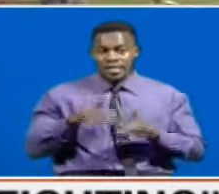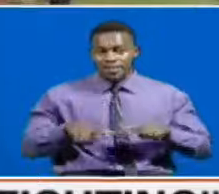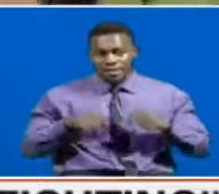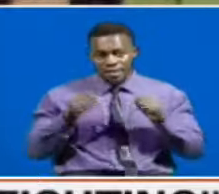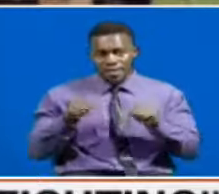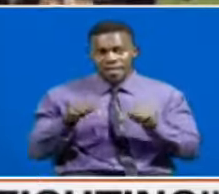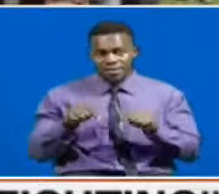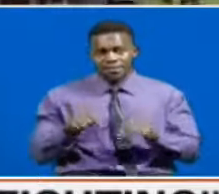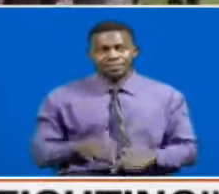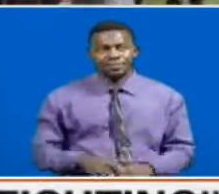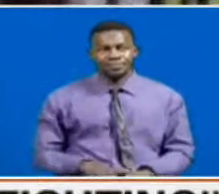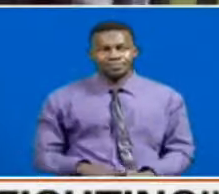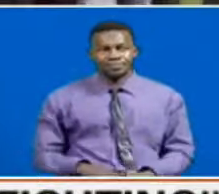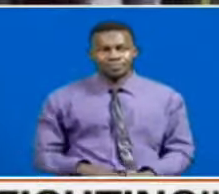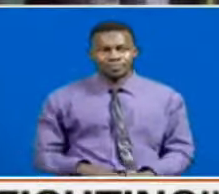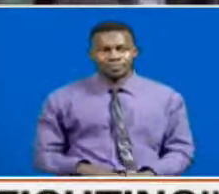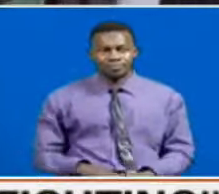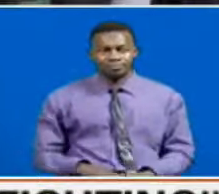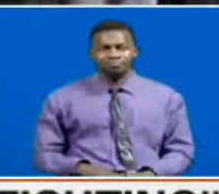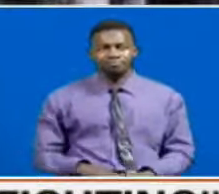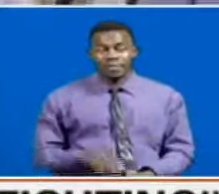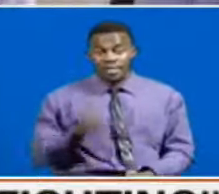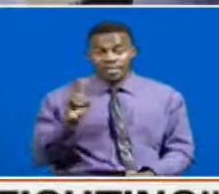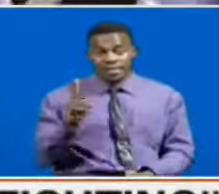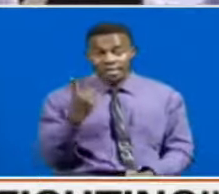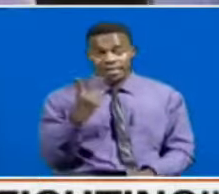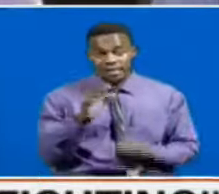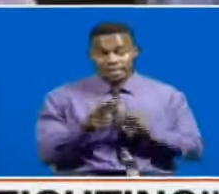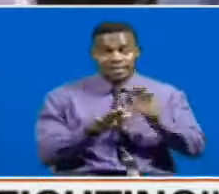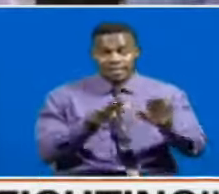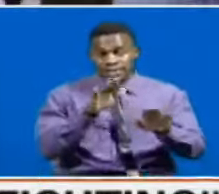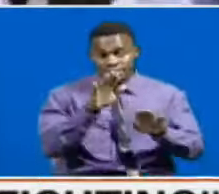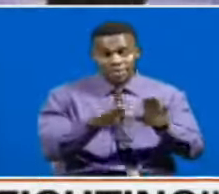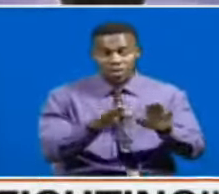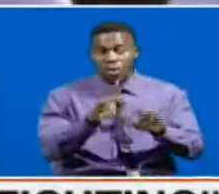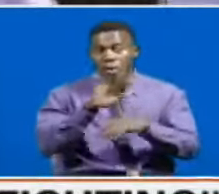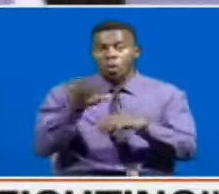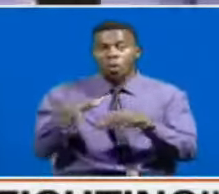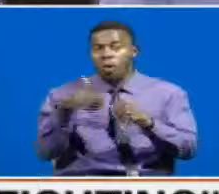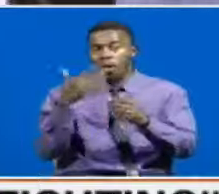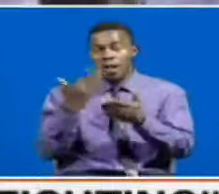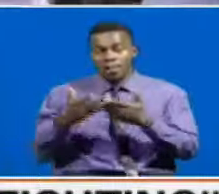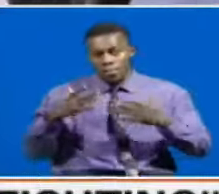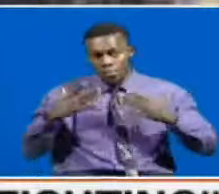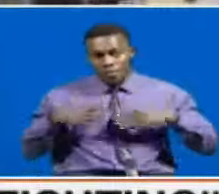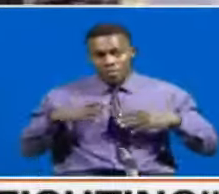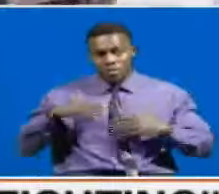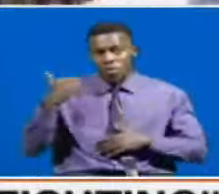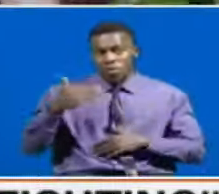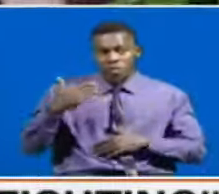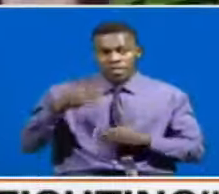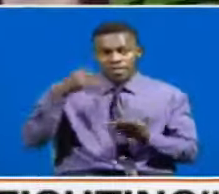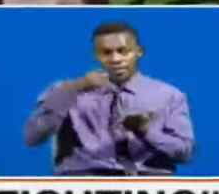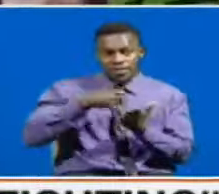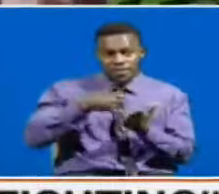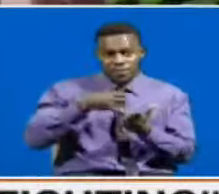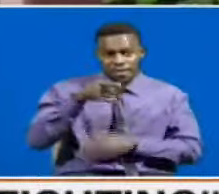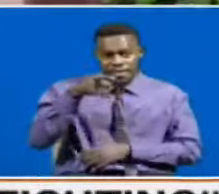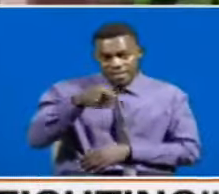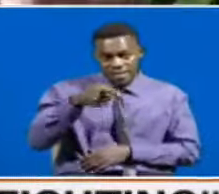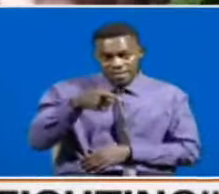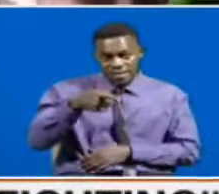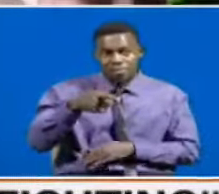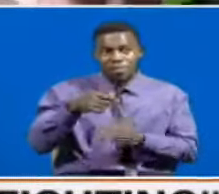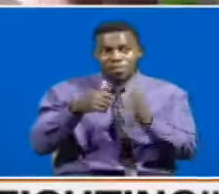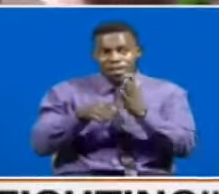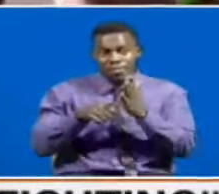Church. Hatua ya pili ni kuungana na wakereketo wenzake wa mchezo huu. Inasio akidhani ni siku ya kawaida ya